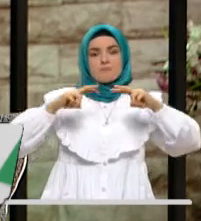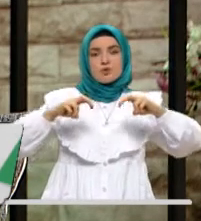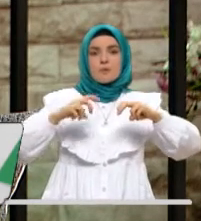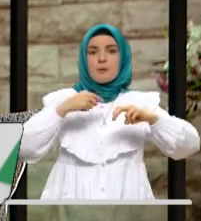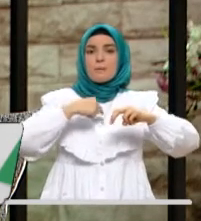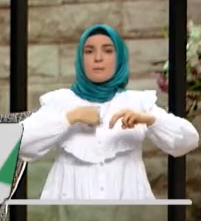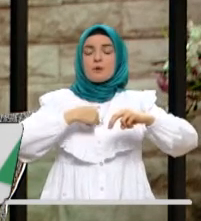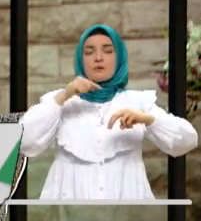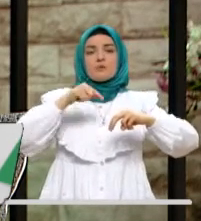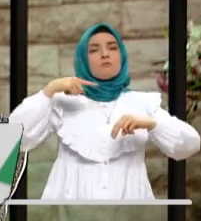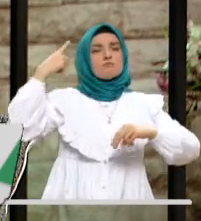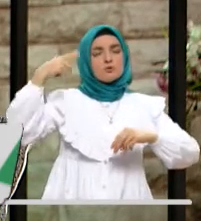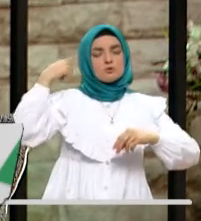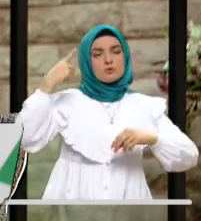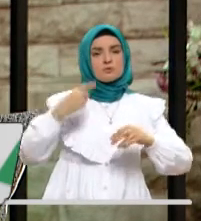ilk bakış açım şuydu.